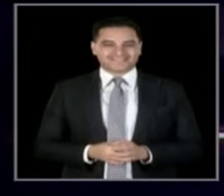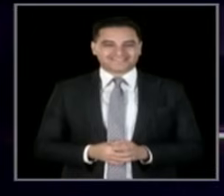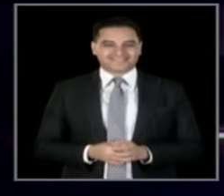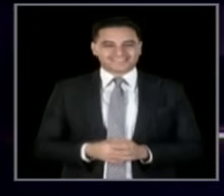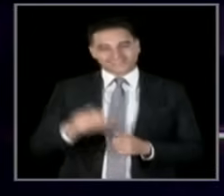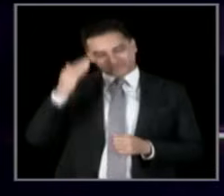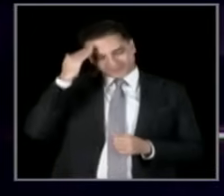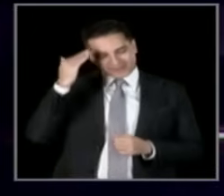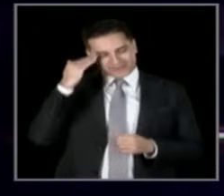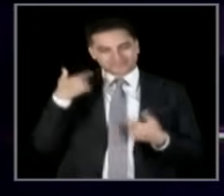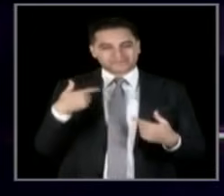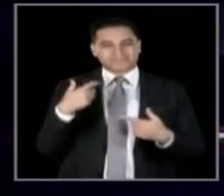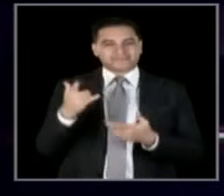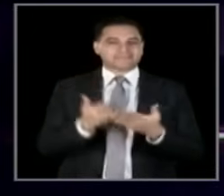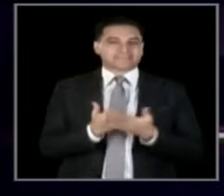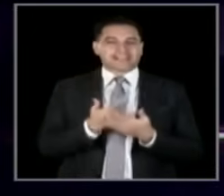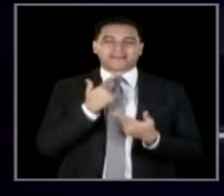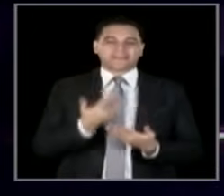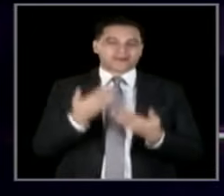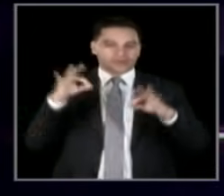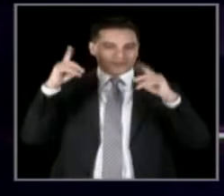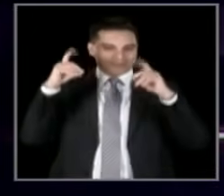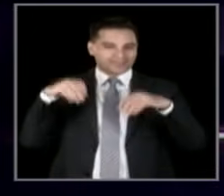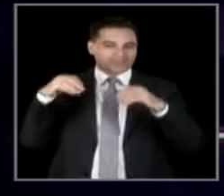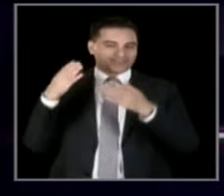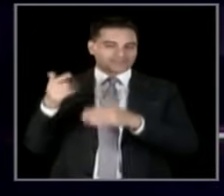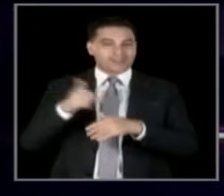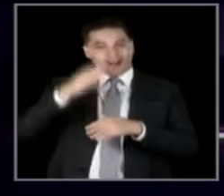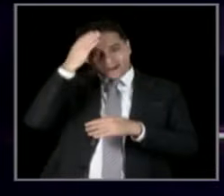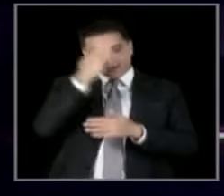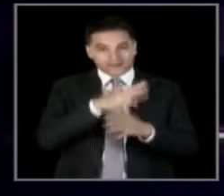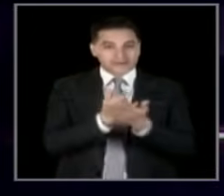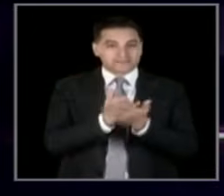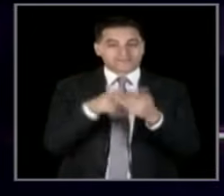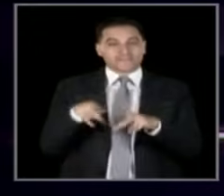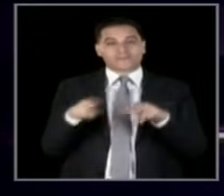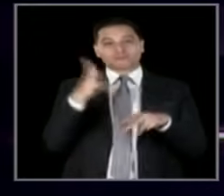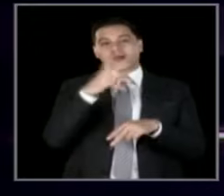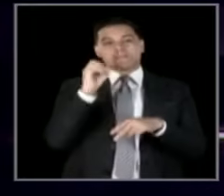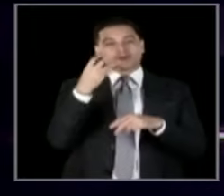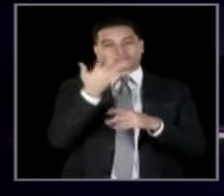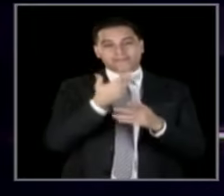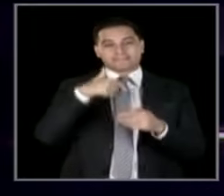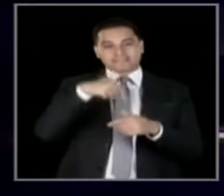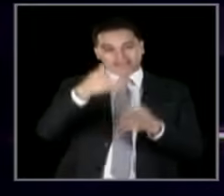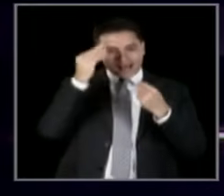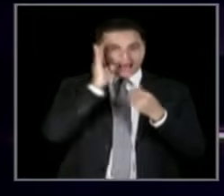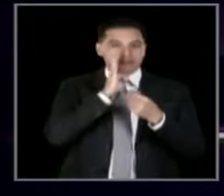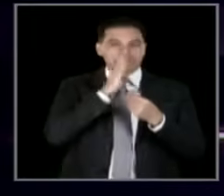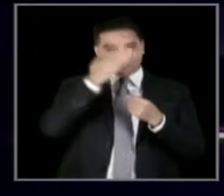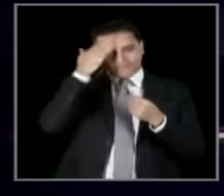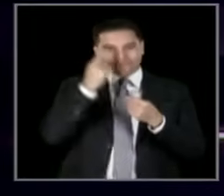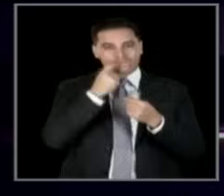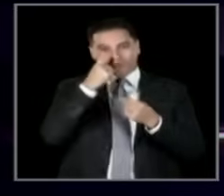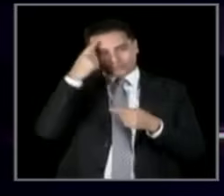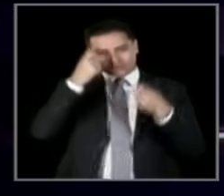راهبات الارمن بتمنى لكم كل التوفيق. العباقره مدارس في الموسم ال14 ست فقرات، العلم، المعرفه، الفنون،